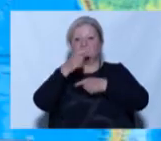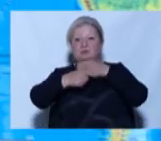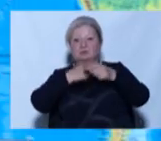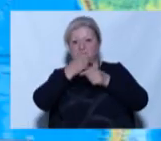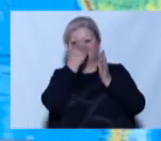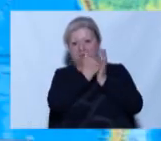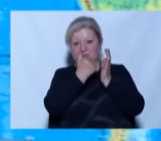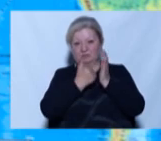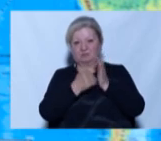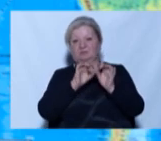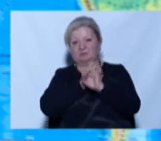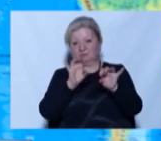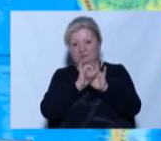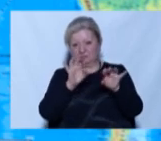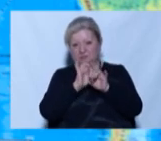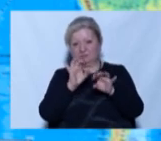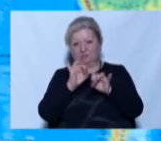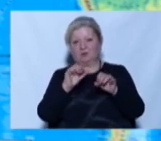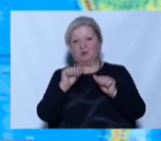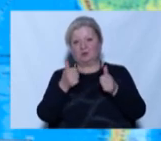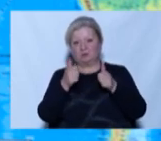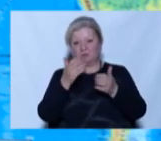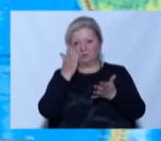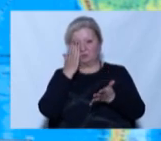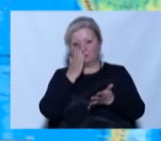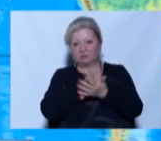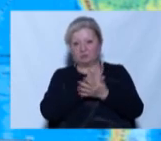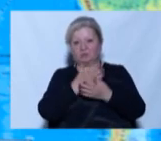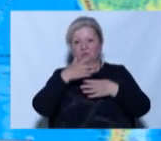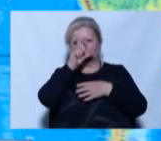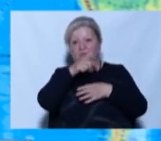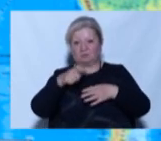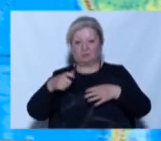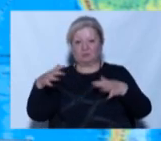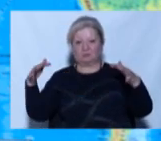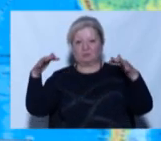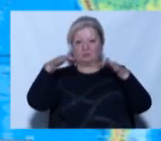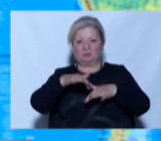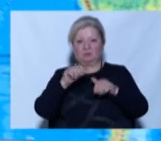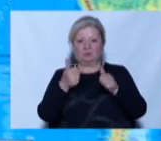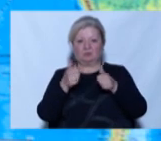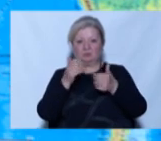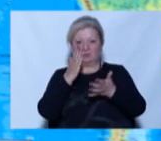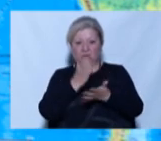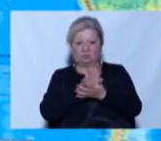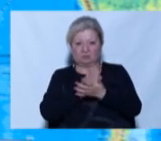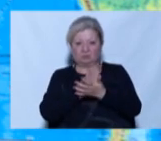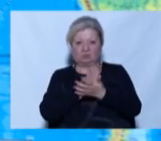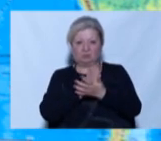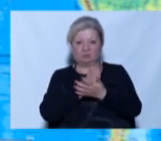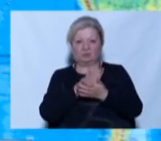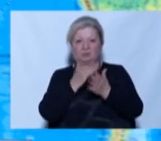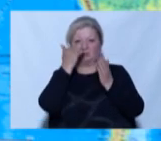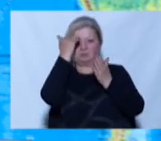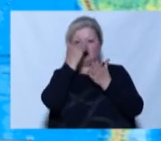გაკვეთილზე განვიხილავთ, როგორ არის თავმოყრა, როგორ ხდება მოსახლეობის თავმოყრა, როგორ არის მისი